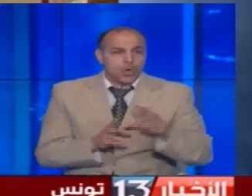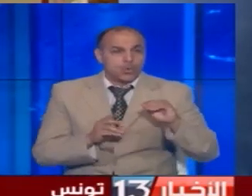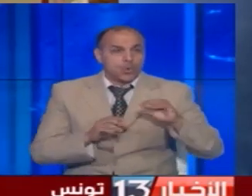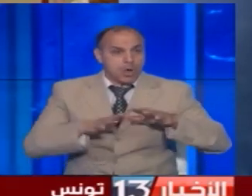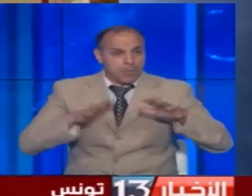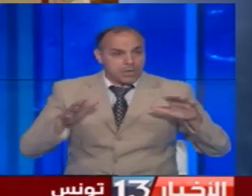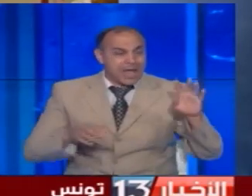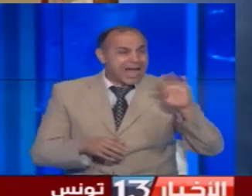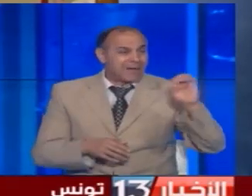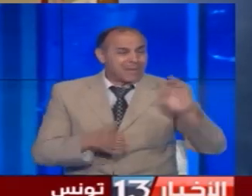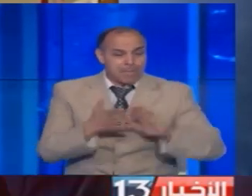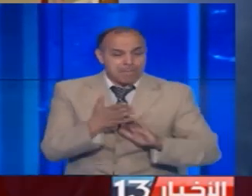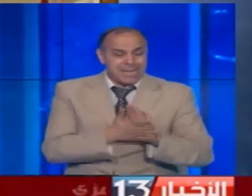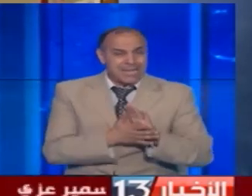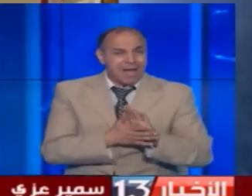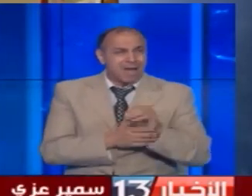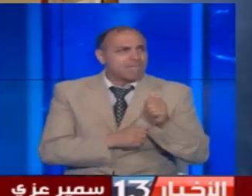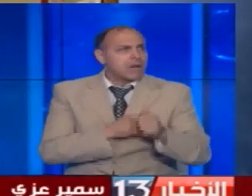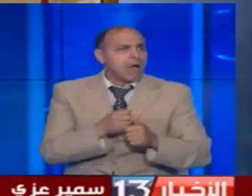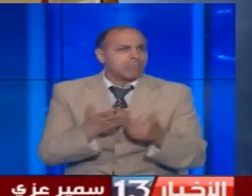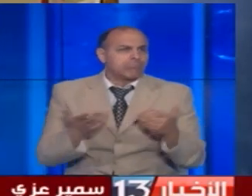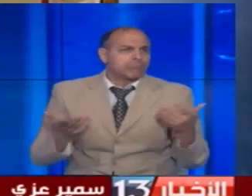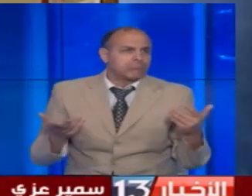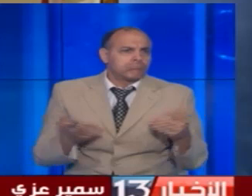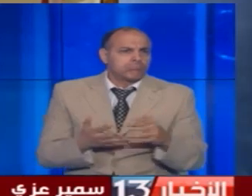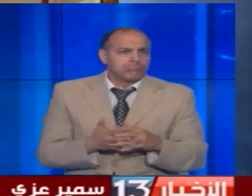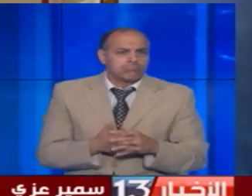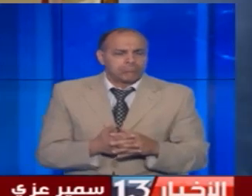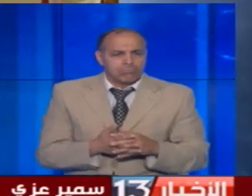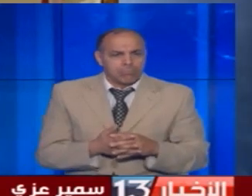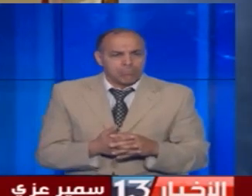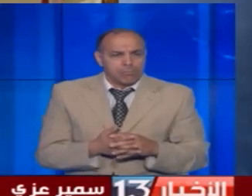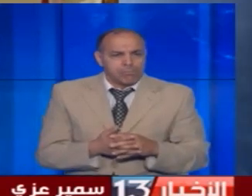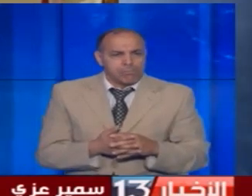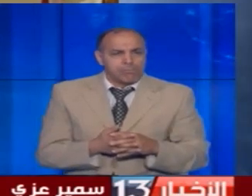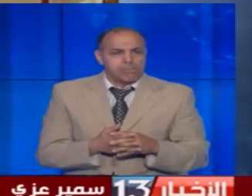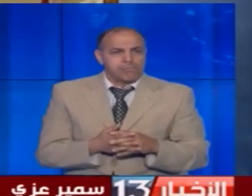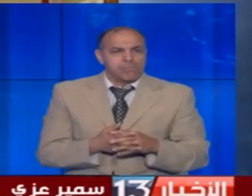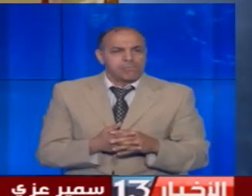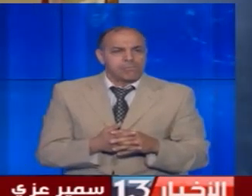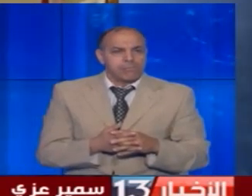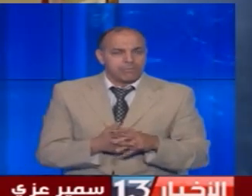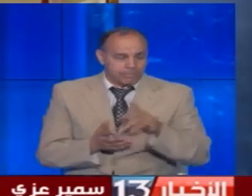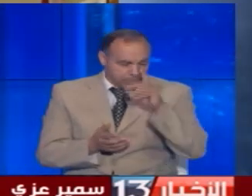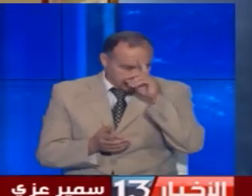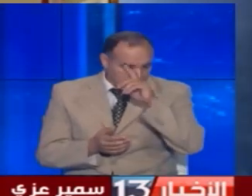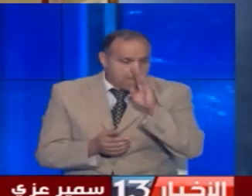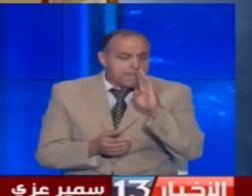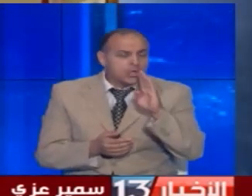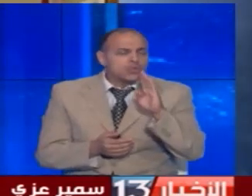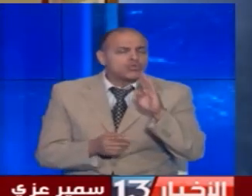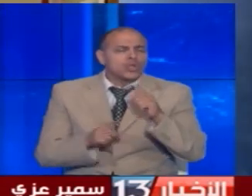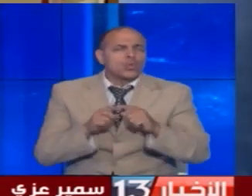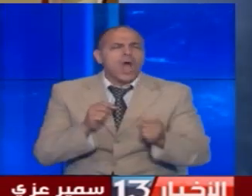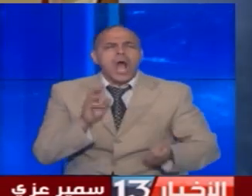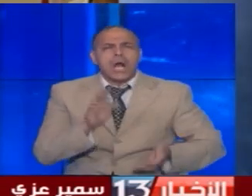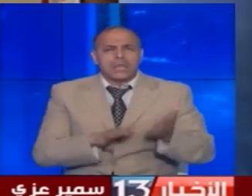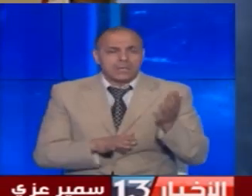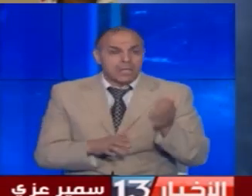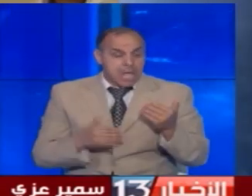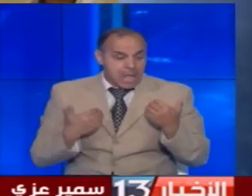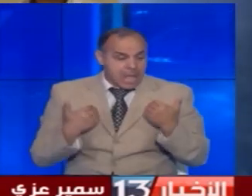تقريبا 40 مليار تستورد في العام تقريبا، معناها قد ميزانية تونس.